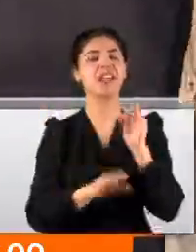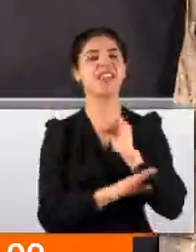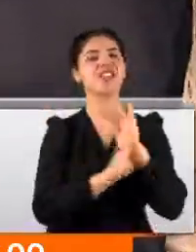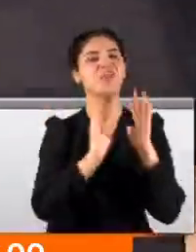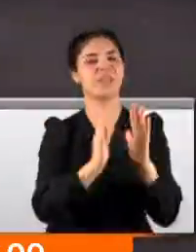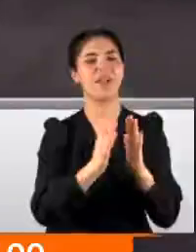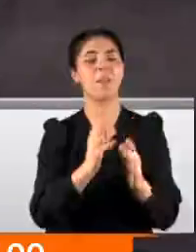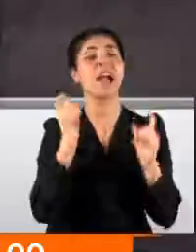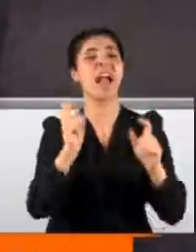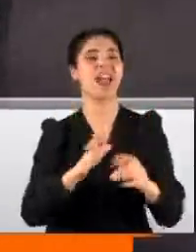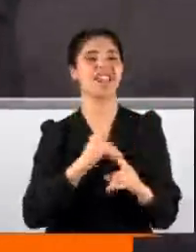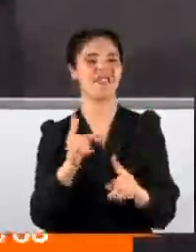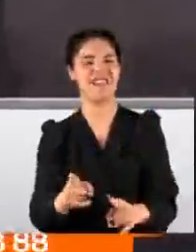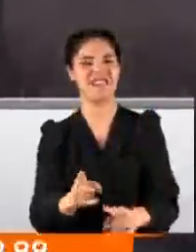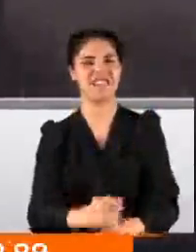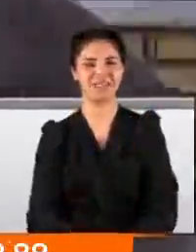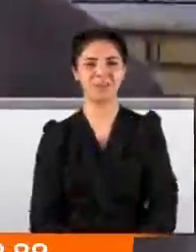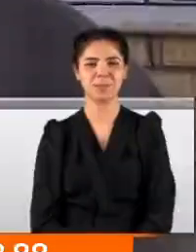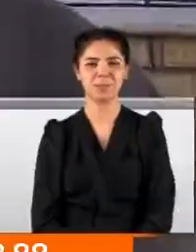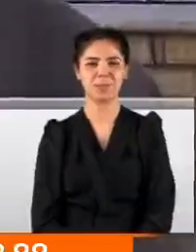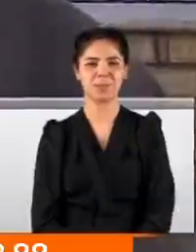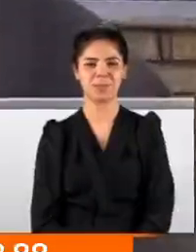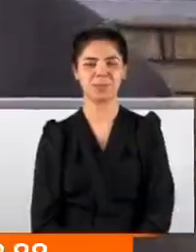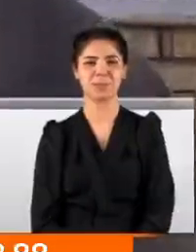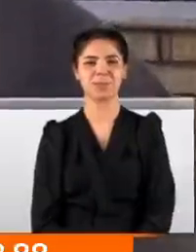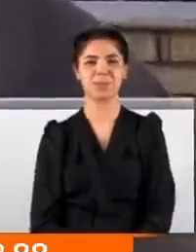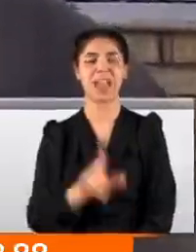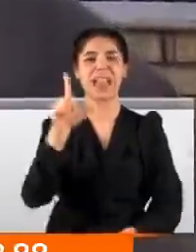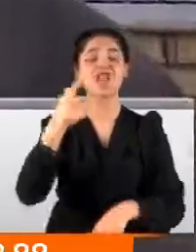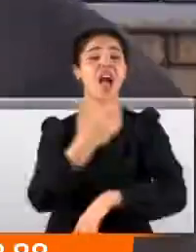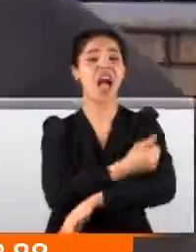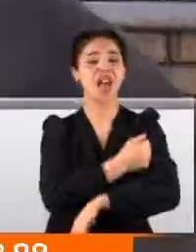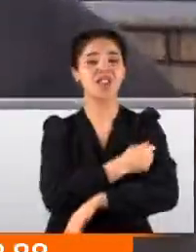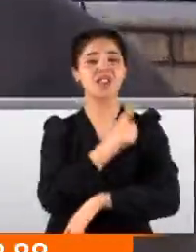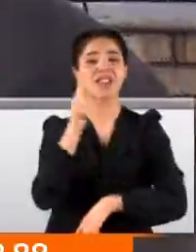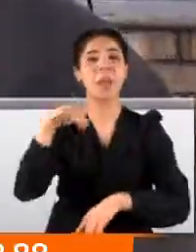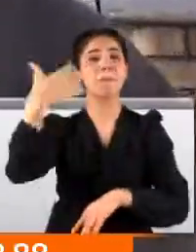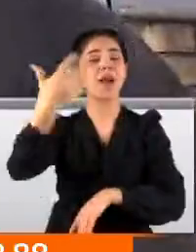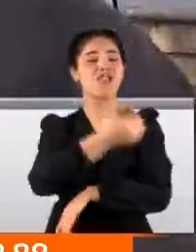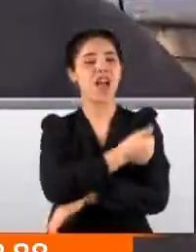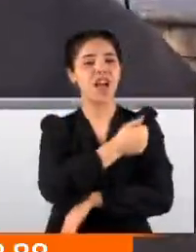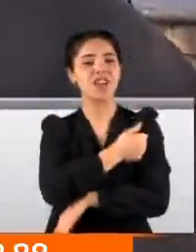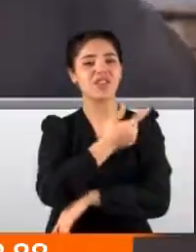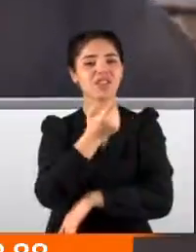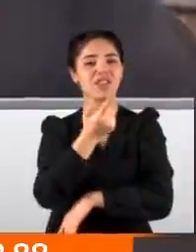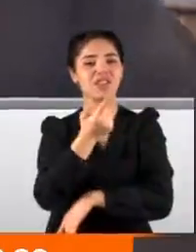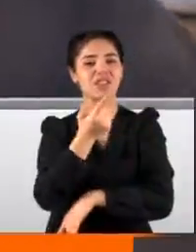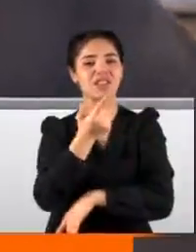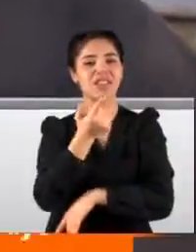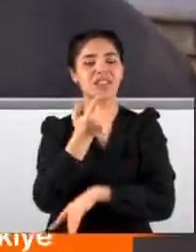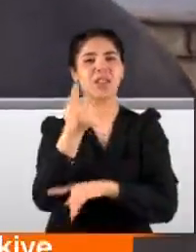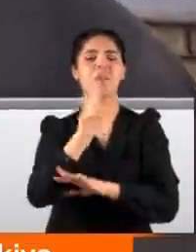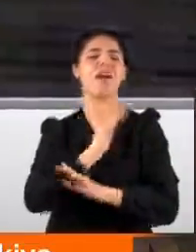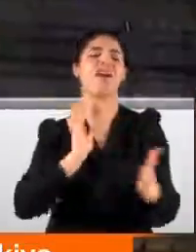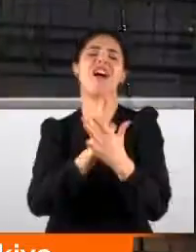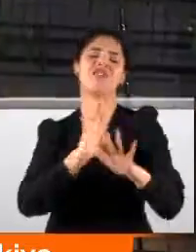O garantimiz var yani. Bu Lazovak aşısı Laz'ın aşısı ama diğer aşılara tabii ki kesinlikle olumluna karşı değiliz